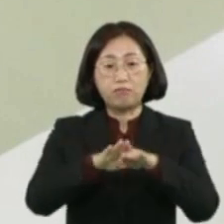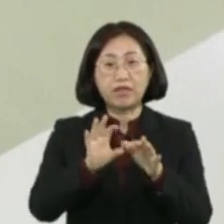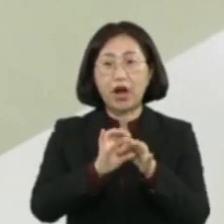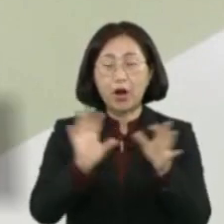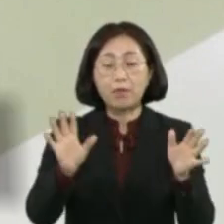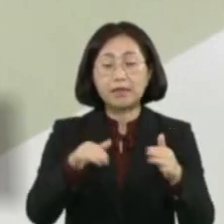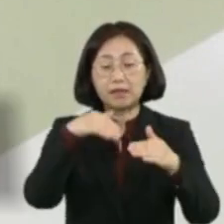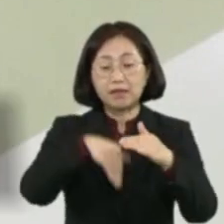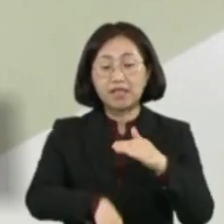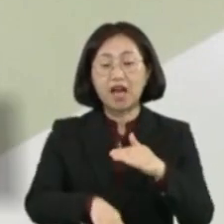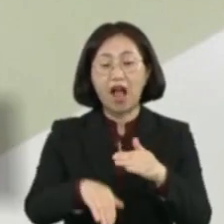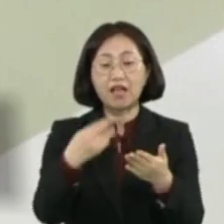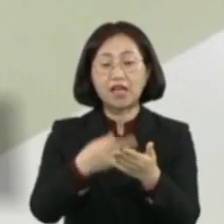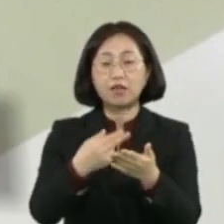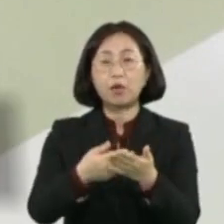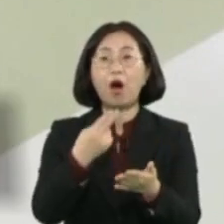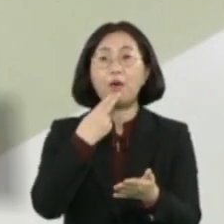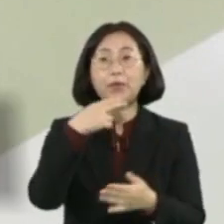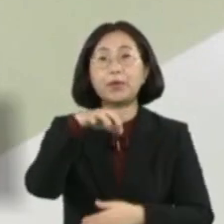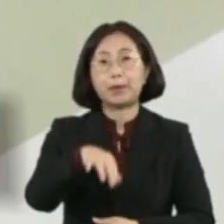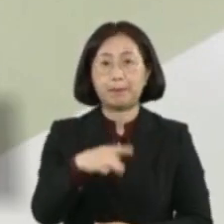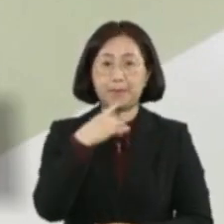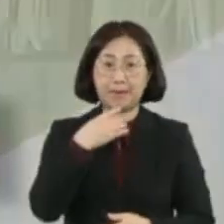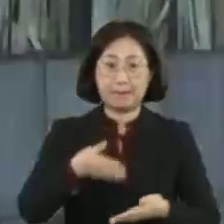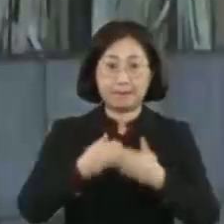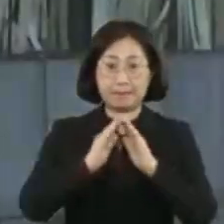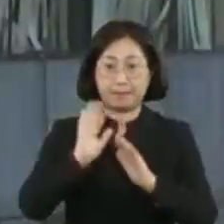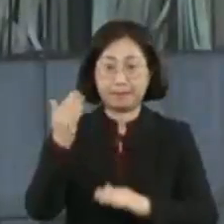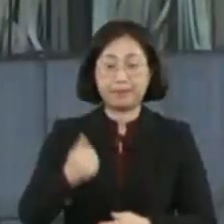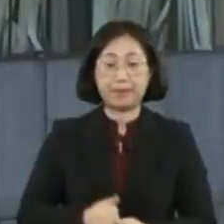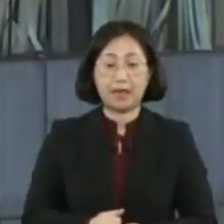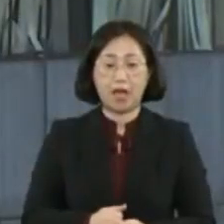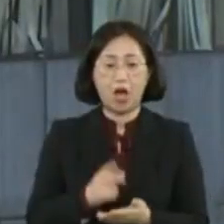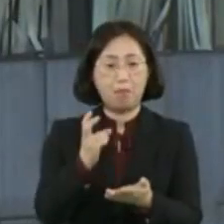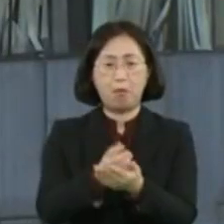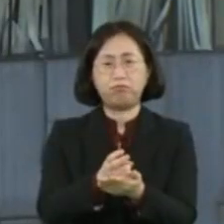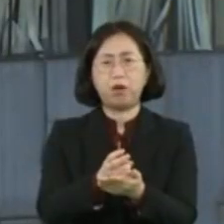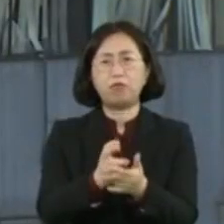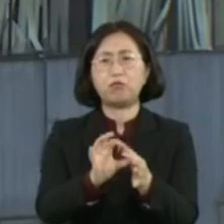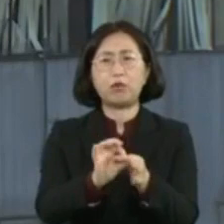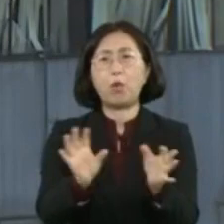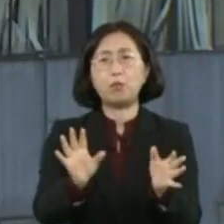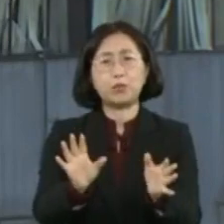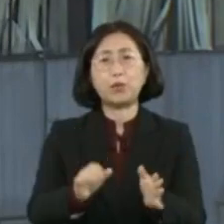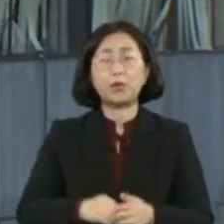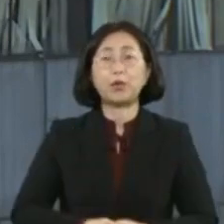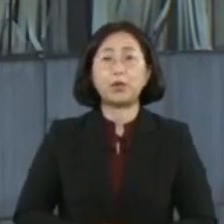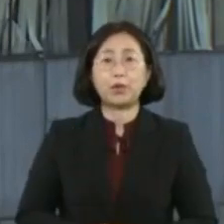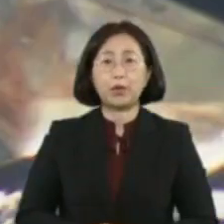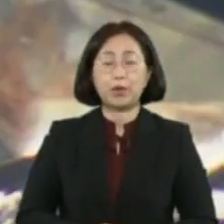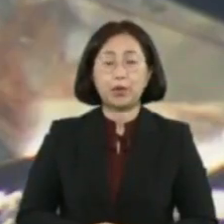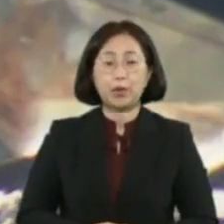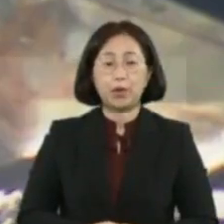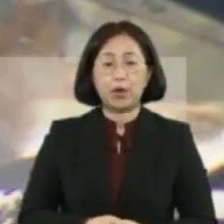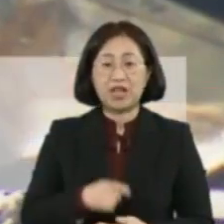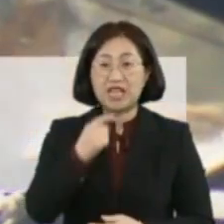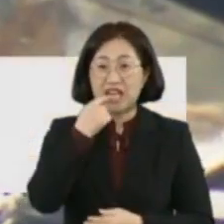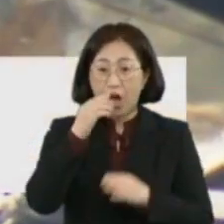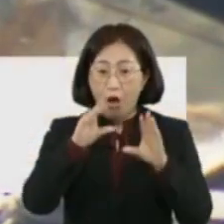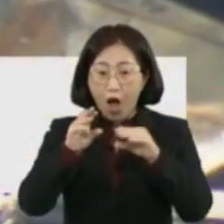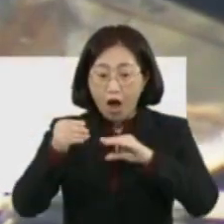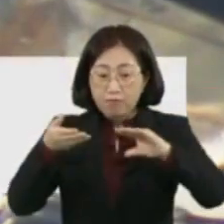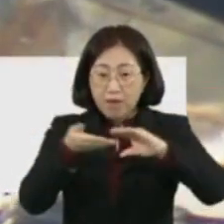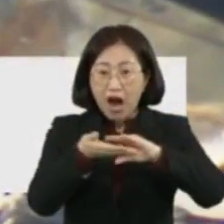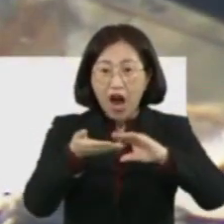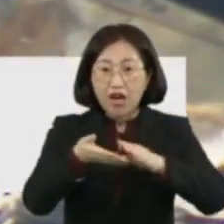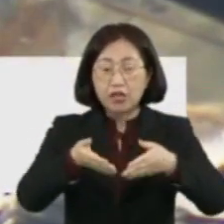상관없이 지하나 창이 없는 장소만 설치하면 됩니다. 사실상 법의 맹점으로 남아있는 겁니다. 샌드위치 판넬이고